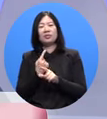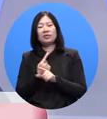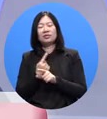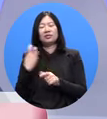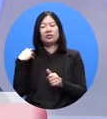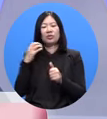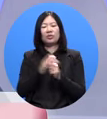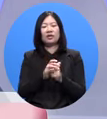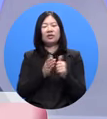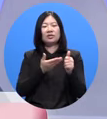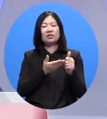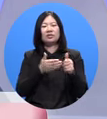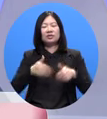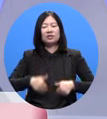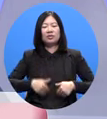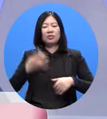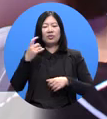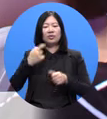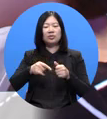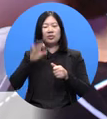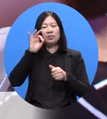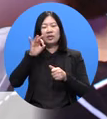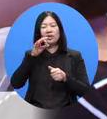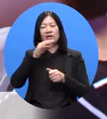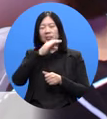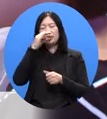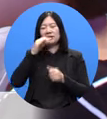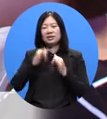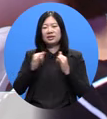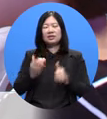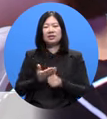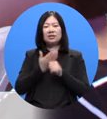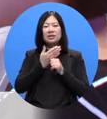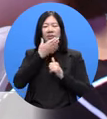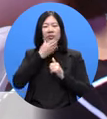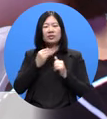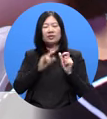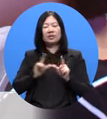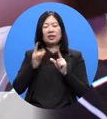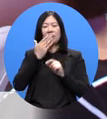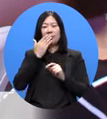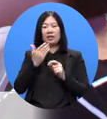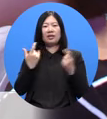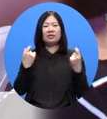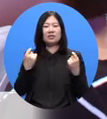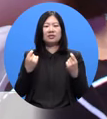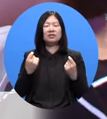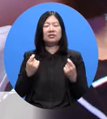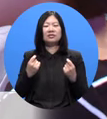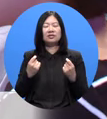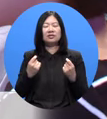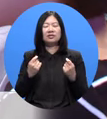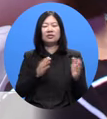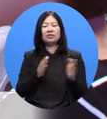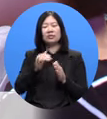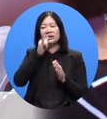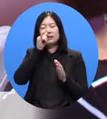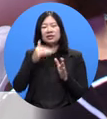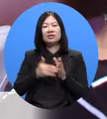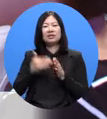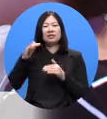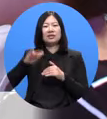역할을 해야 되고, 본래 교육은 바람직한 인간을 키우고 행복한 삶을 살 수 있도록 그런 것을 그 갖춰주는 건데,